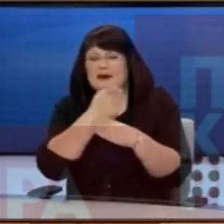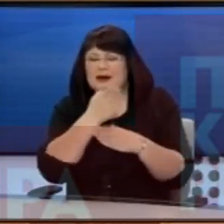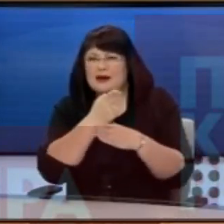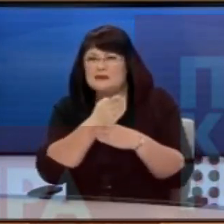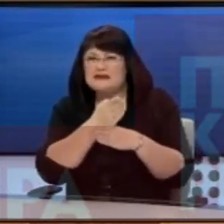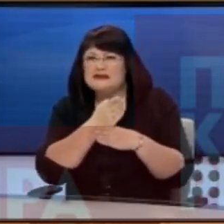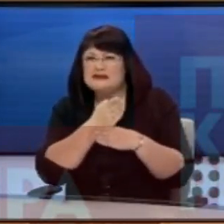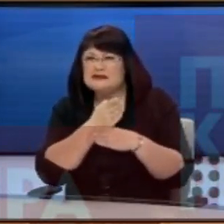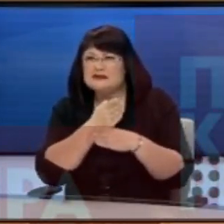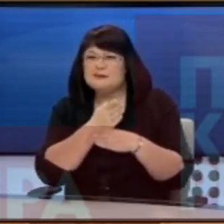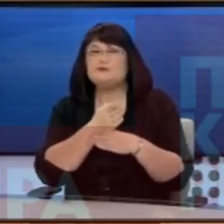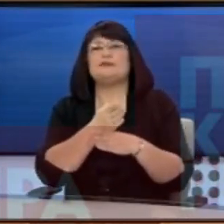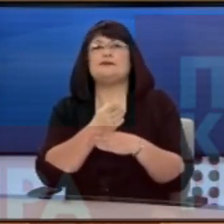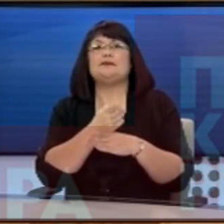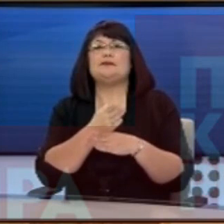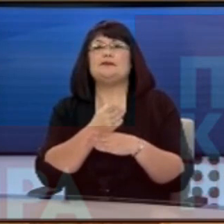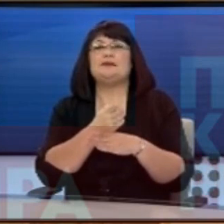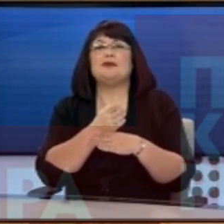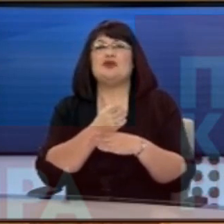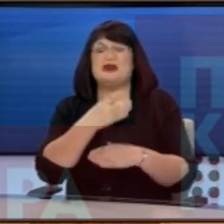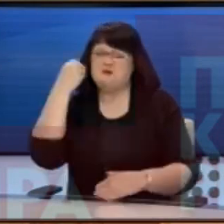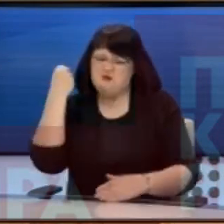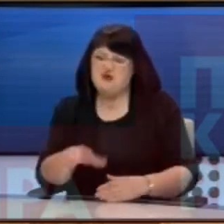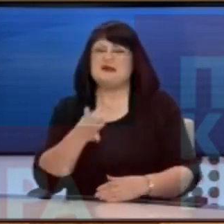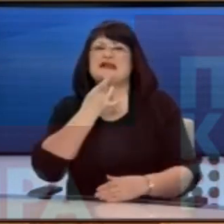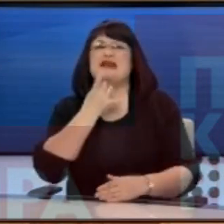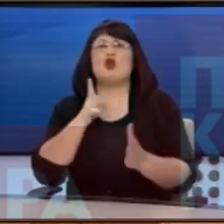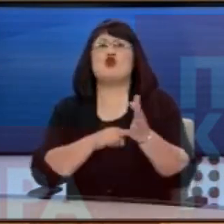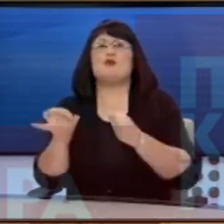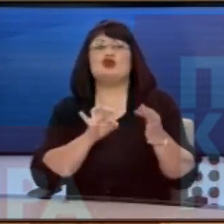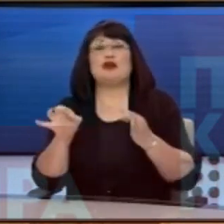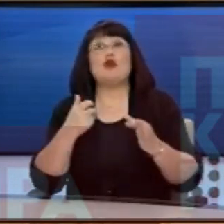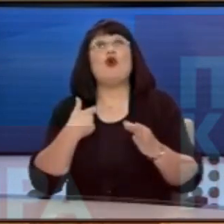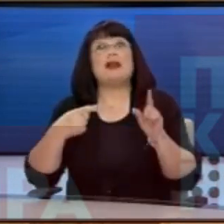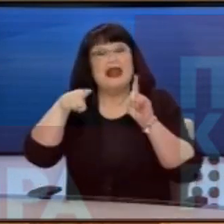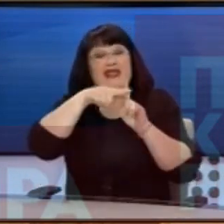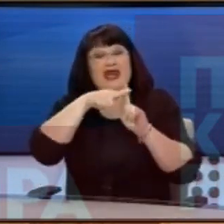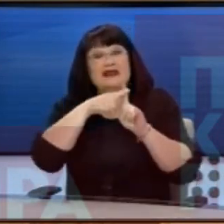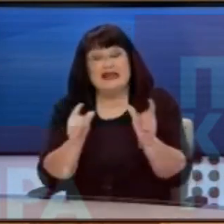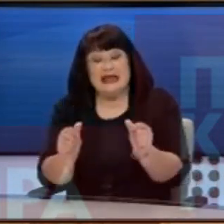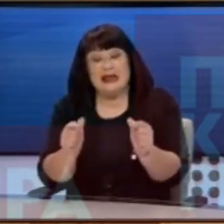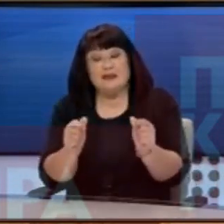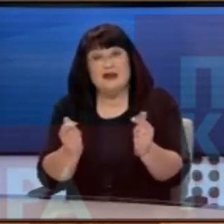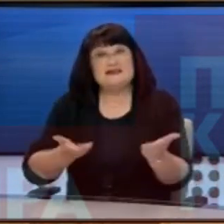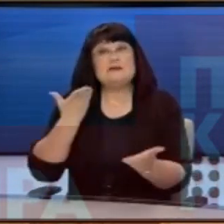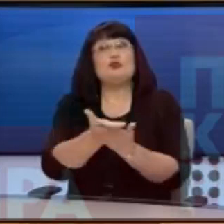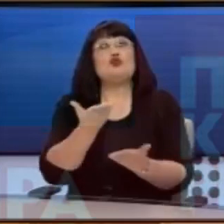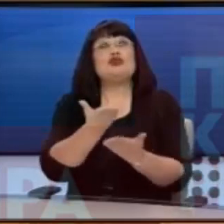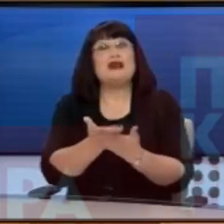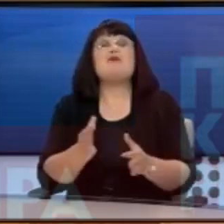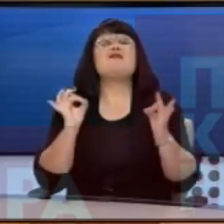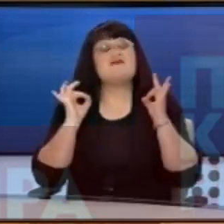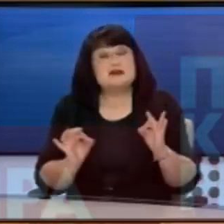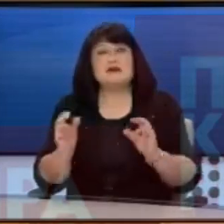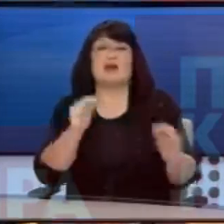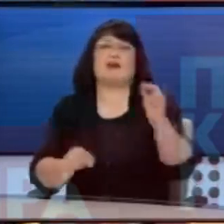κρύψετε το αποκρουστικό πρόσωπο του νομοσχεδίου, αυτές τις θετικές ρυθμίσεις που ζητάμε εδώ και μήνες εμείς,